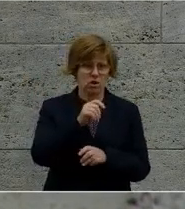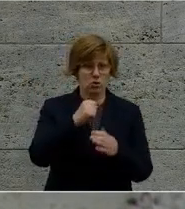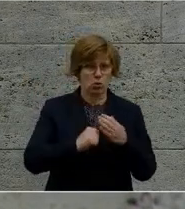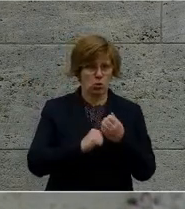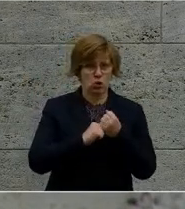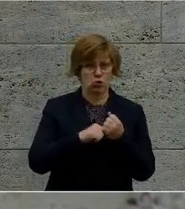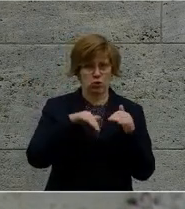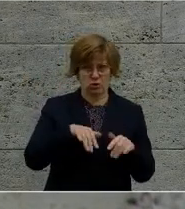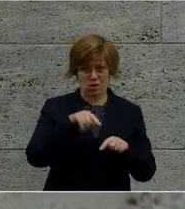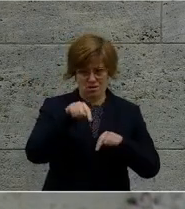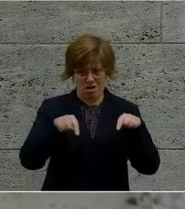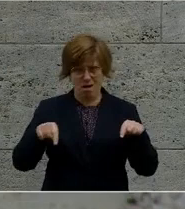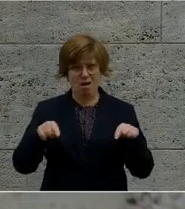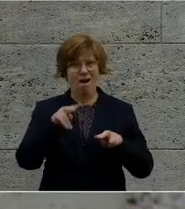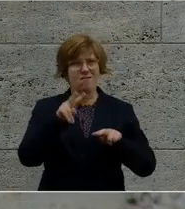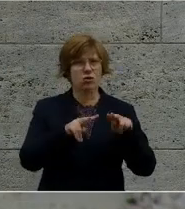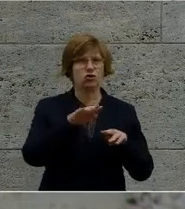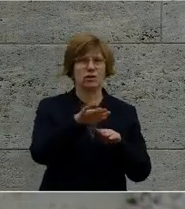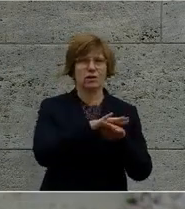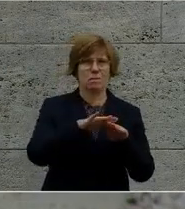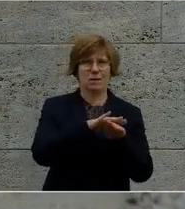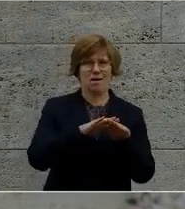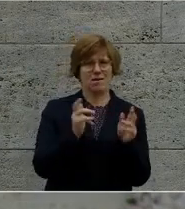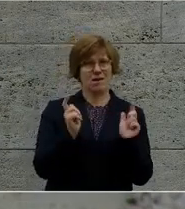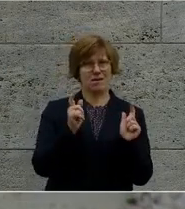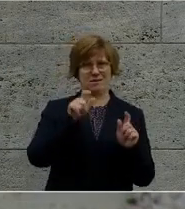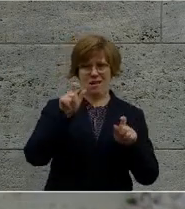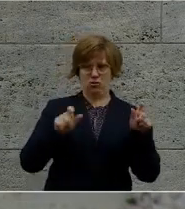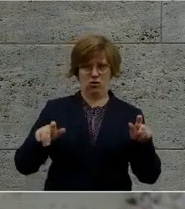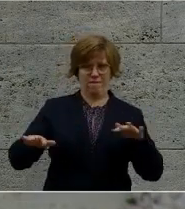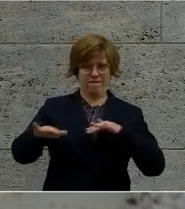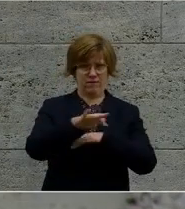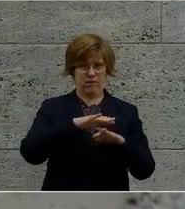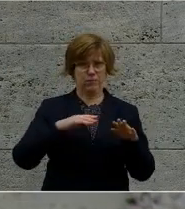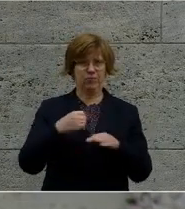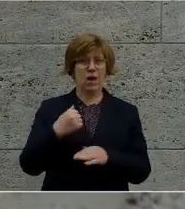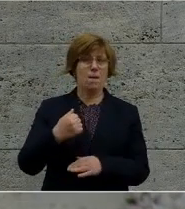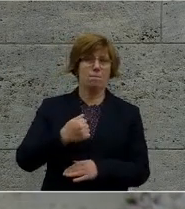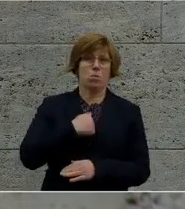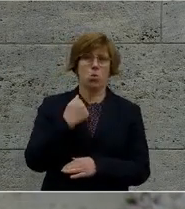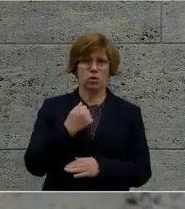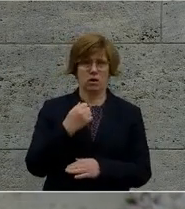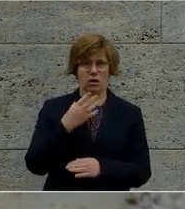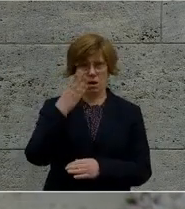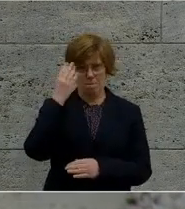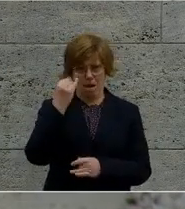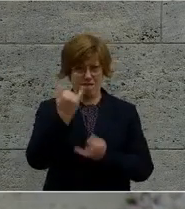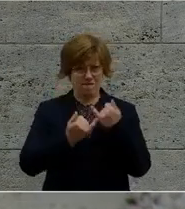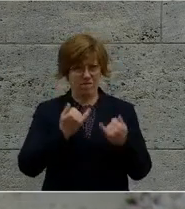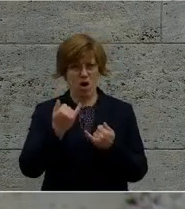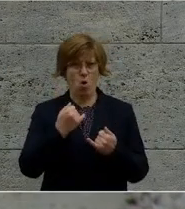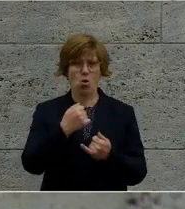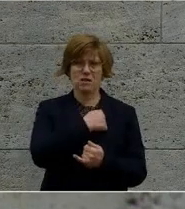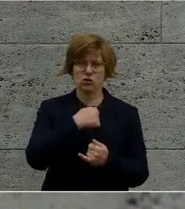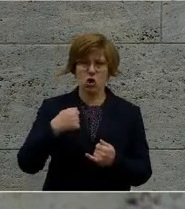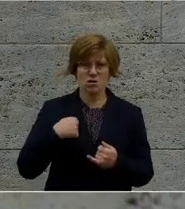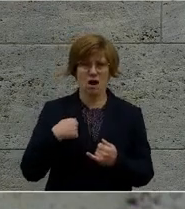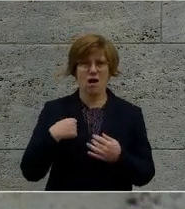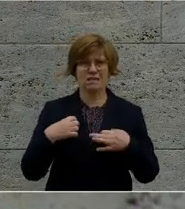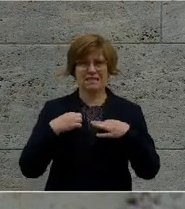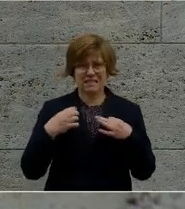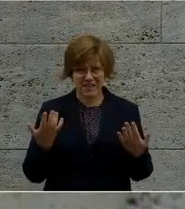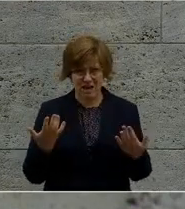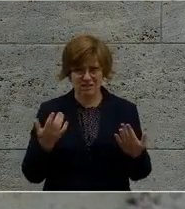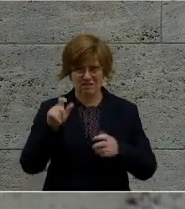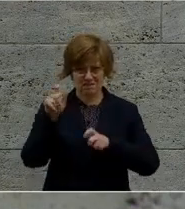Unterstützer aus den verschiedenen Bereichen der Gesellschaft. Mutige Männer und Frauen, Soldaten und